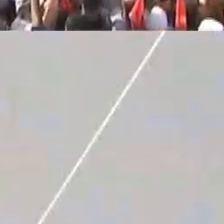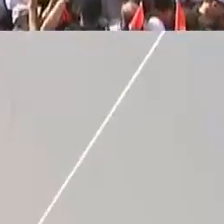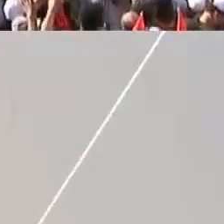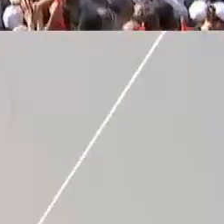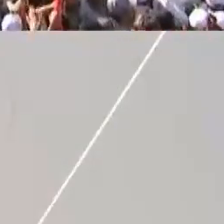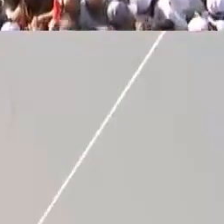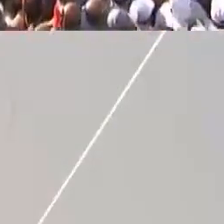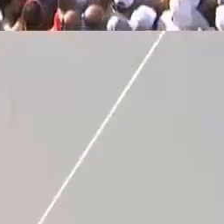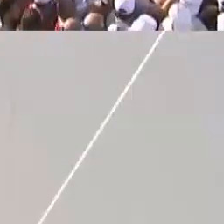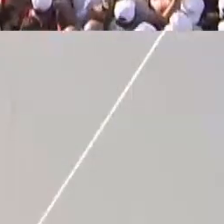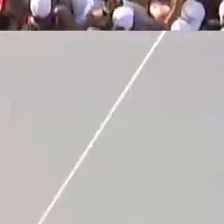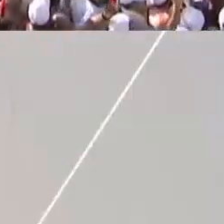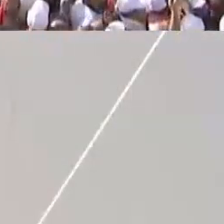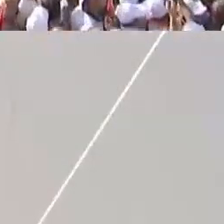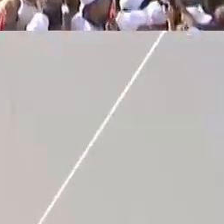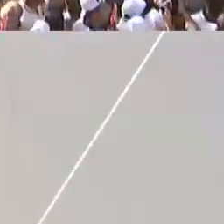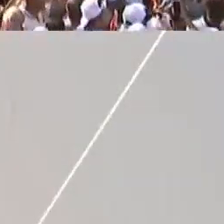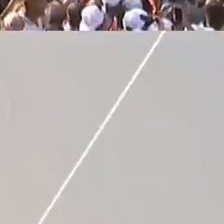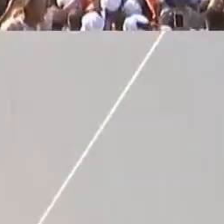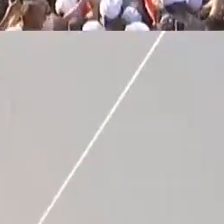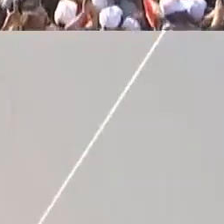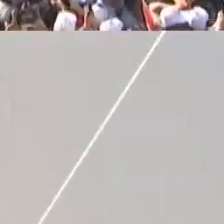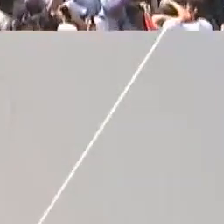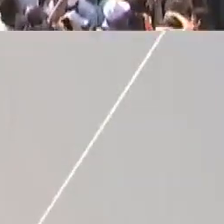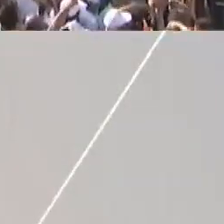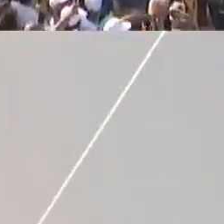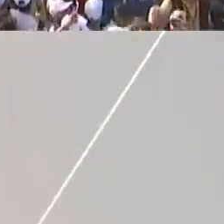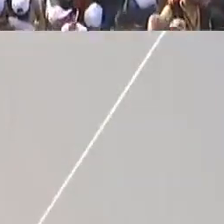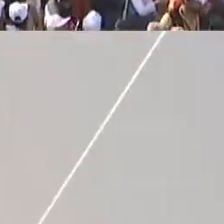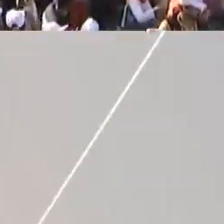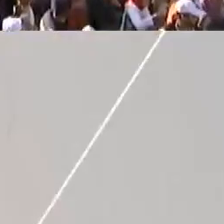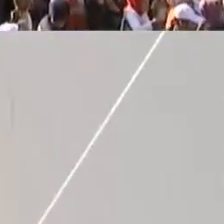Leblebi koydum tasa, doldurdum basa basa,